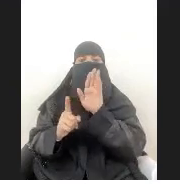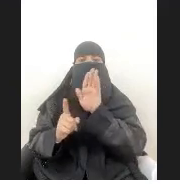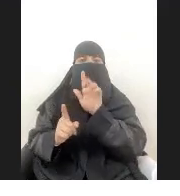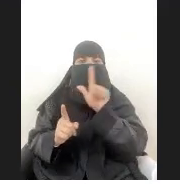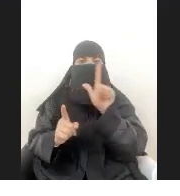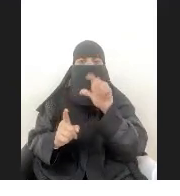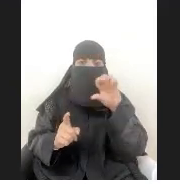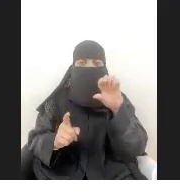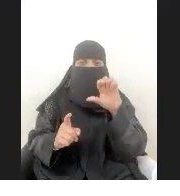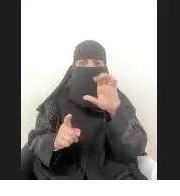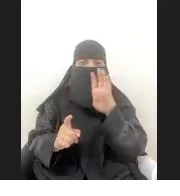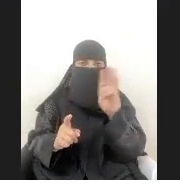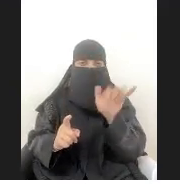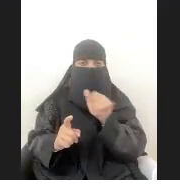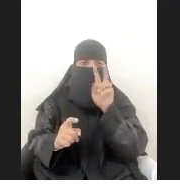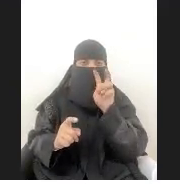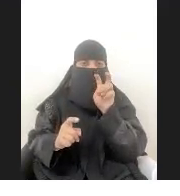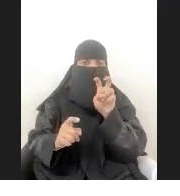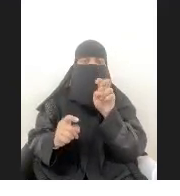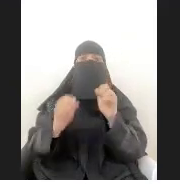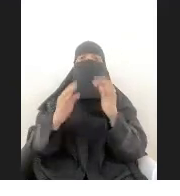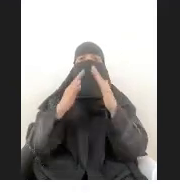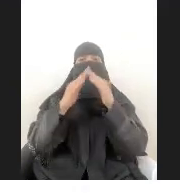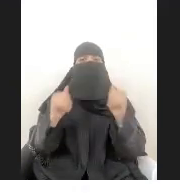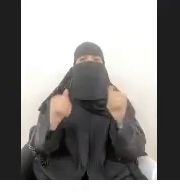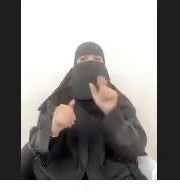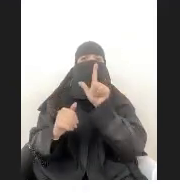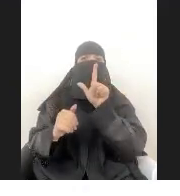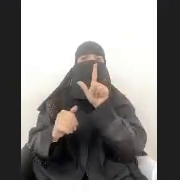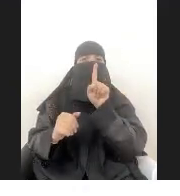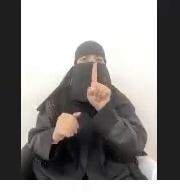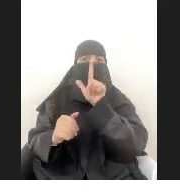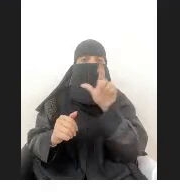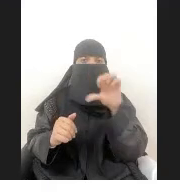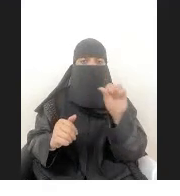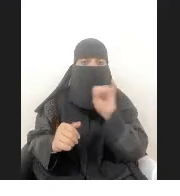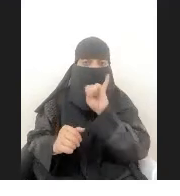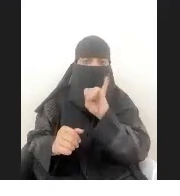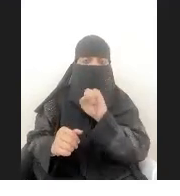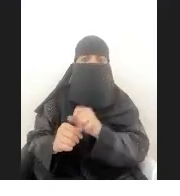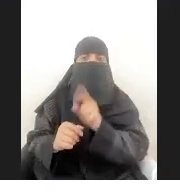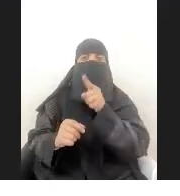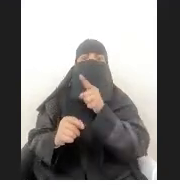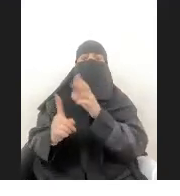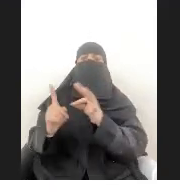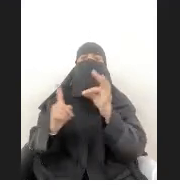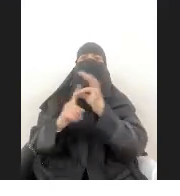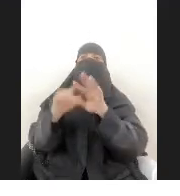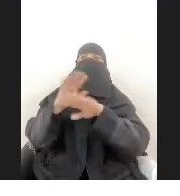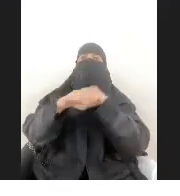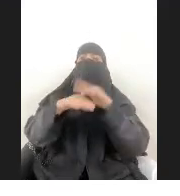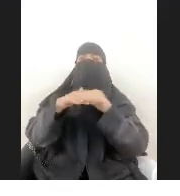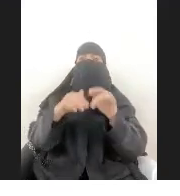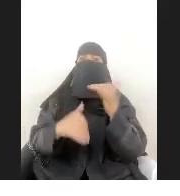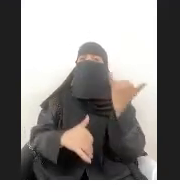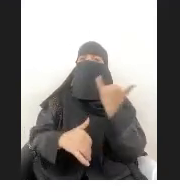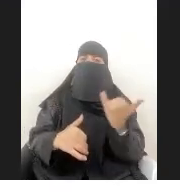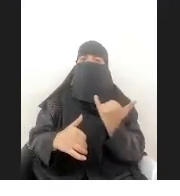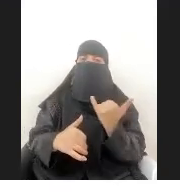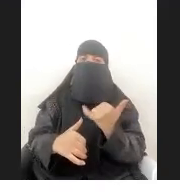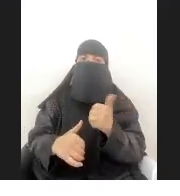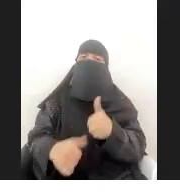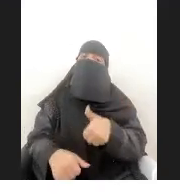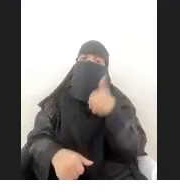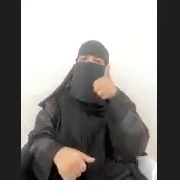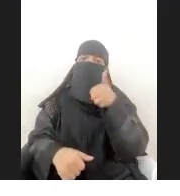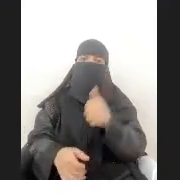ولكن دائما يا جماعة ضيفوا أهداف مهارية، يعني ركزوا على الأهداف إنه ننمي المهارات. وبعدين